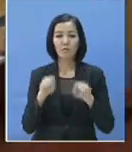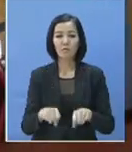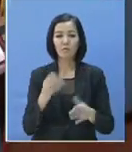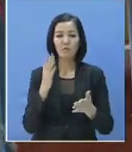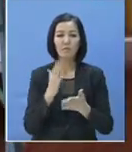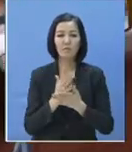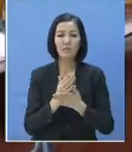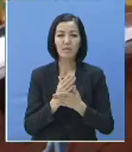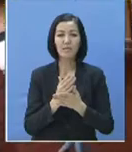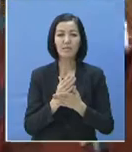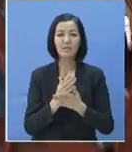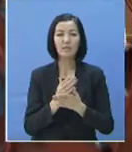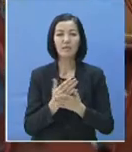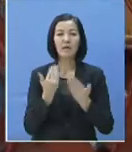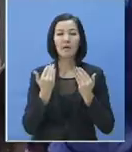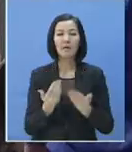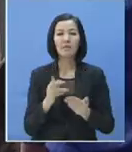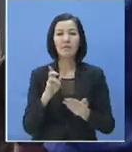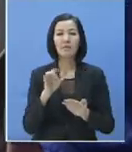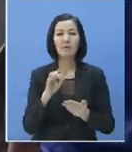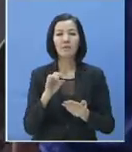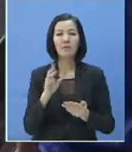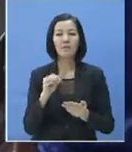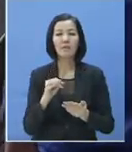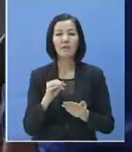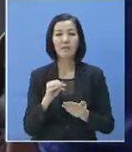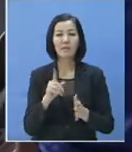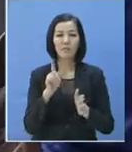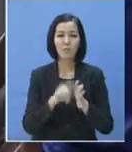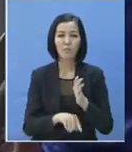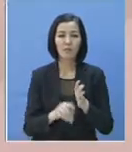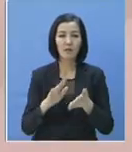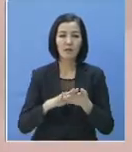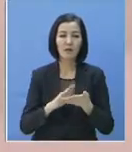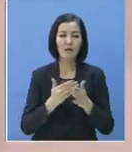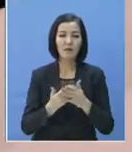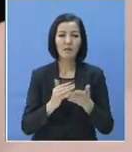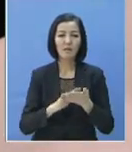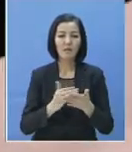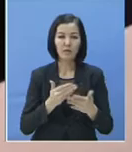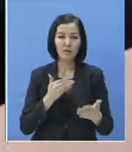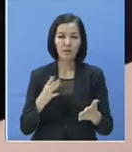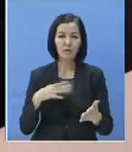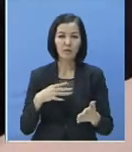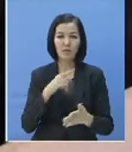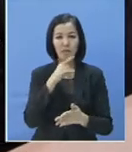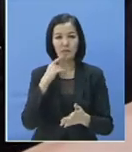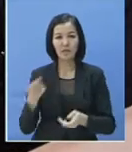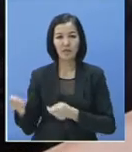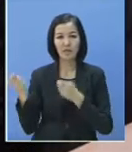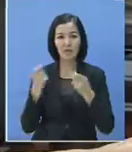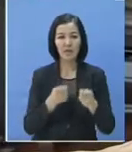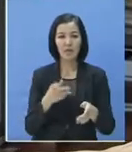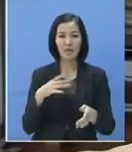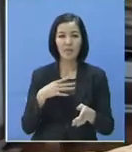Бос сөз емес, Бразилиядан арзан шикізат алу үшін алдын ала келіс сөздер жүріп жатыр. Ресей арқылы тасымалдамақ, және бір